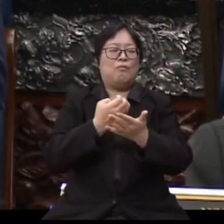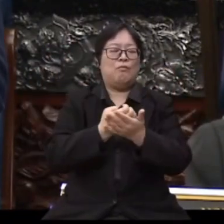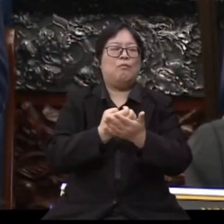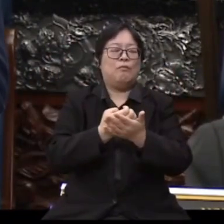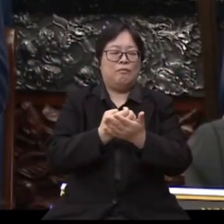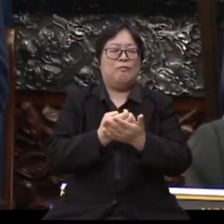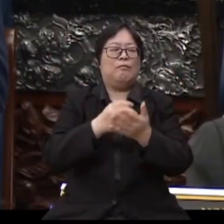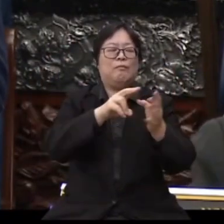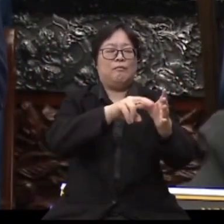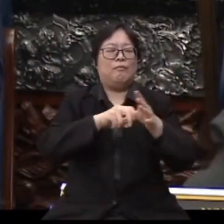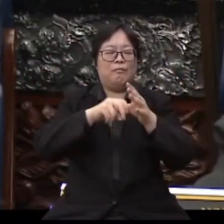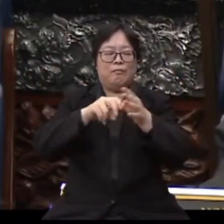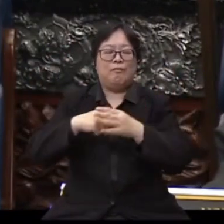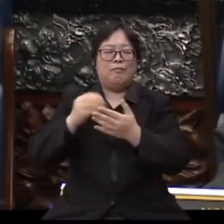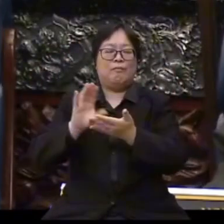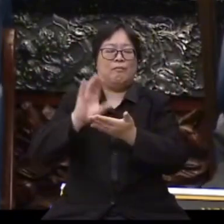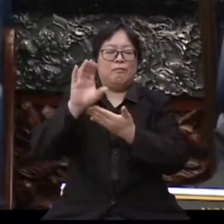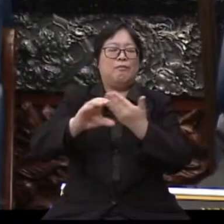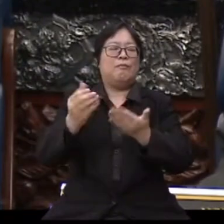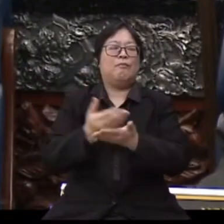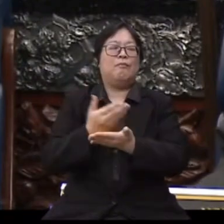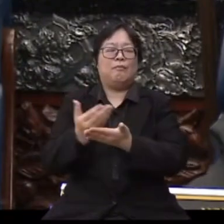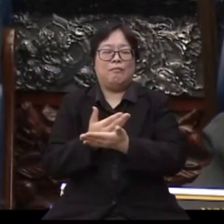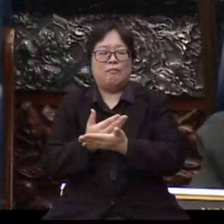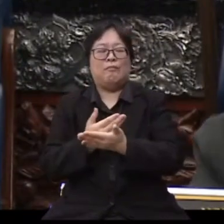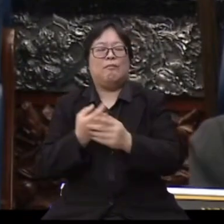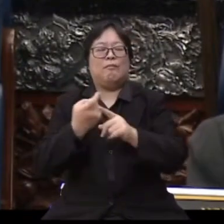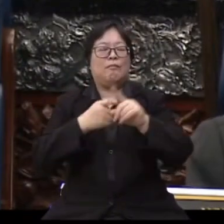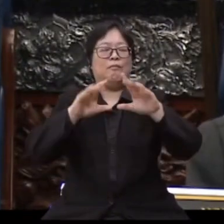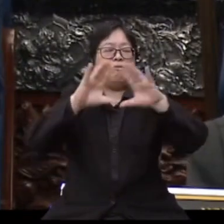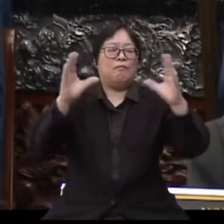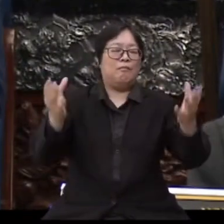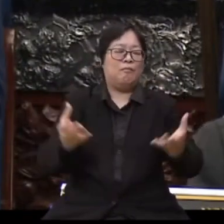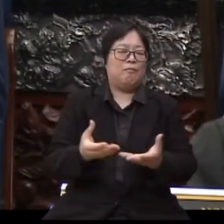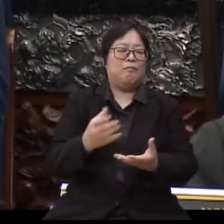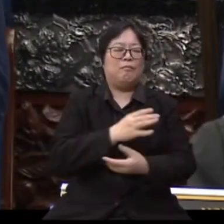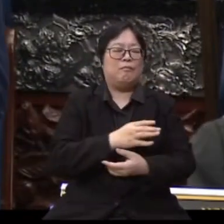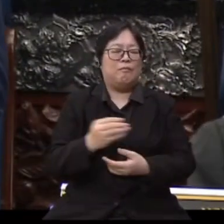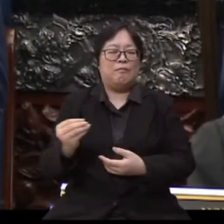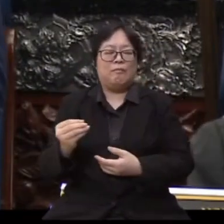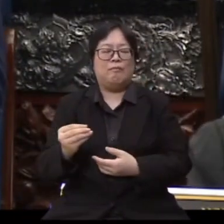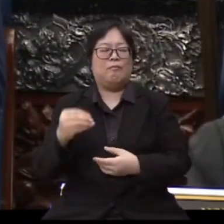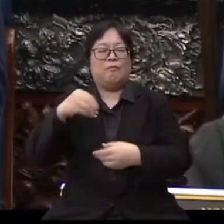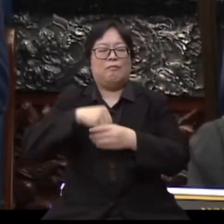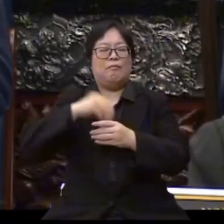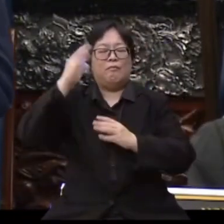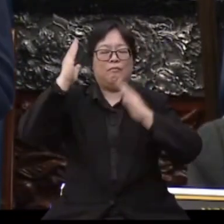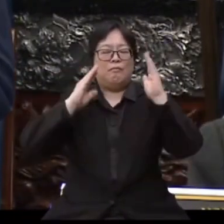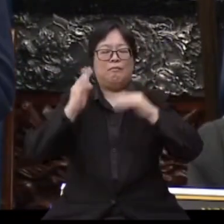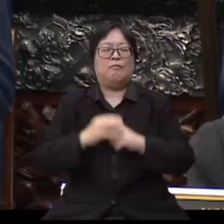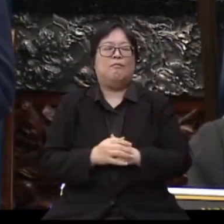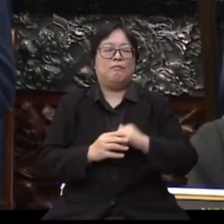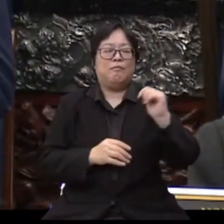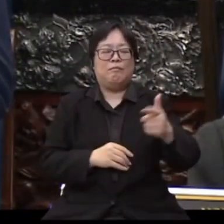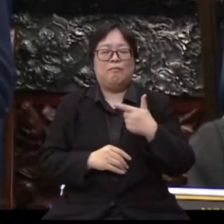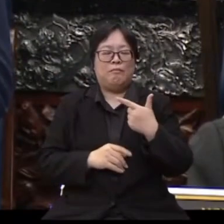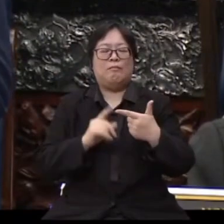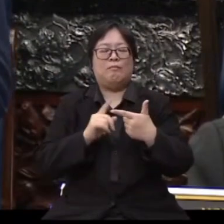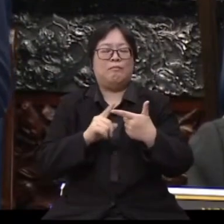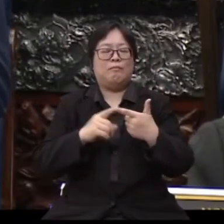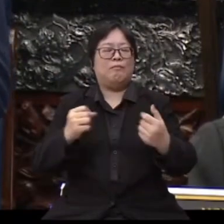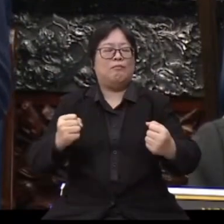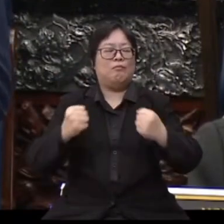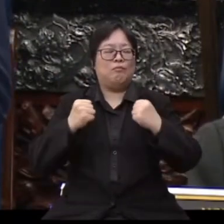menarik pelaburan-pelaburan baru daripada pelabur antarabangsa dan juga pelabur dalam negara. Kedua,